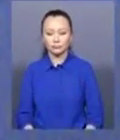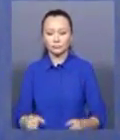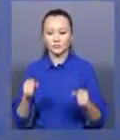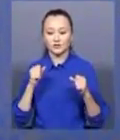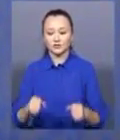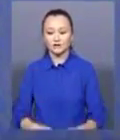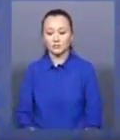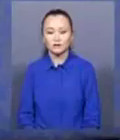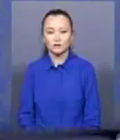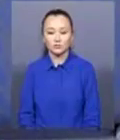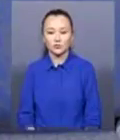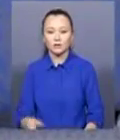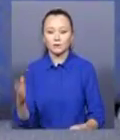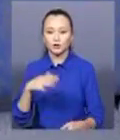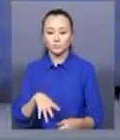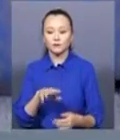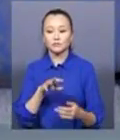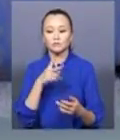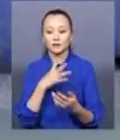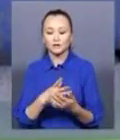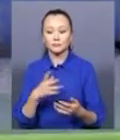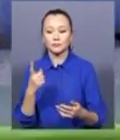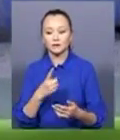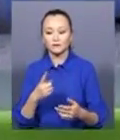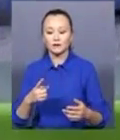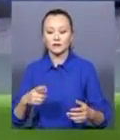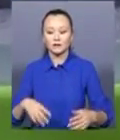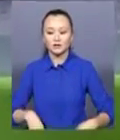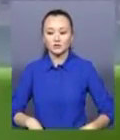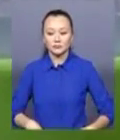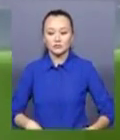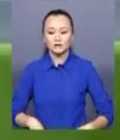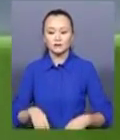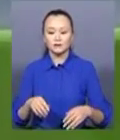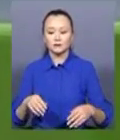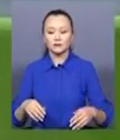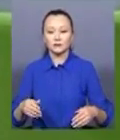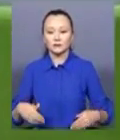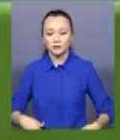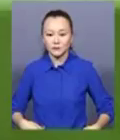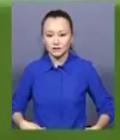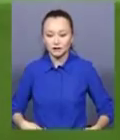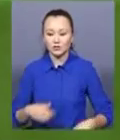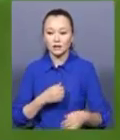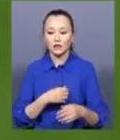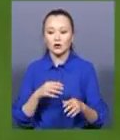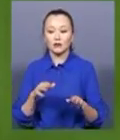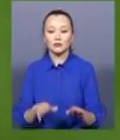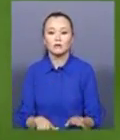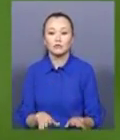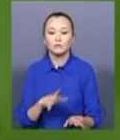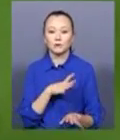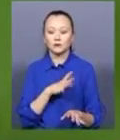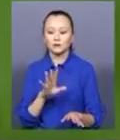зарядку. Вот, то есть и пойдемте приседать. Первое ваше движение — это таз назад. То есть, если обычно мы приседали коленями,